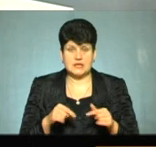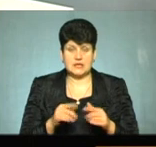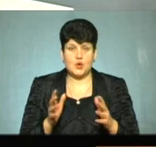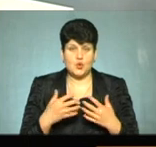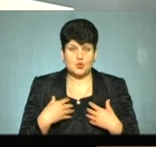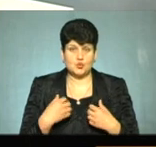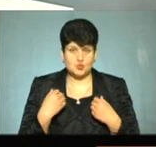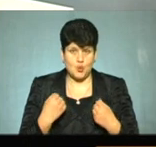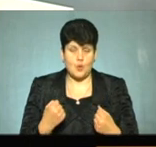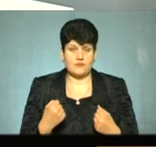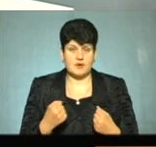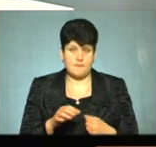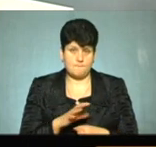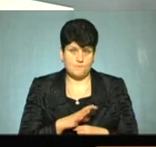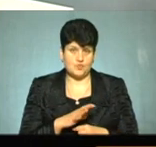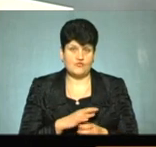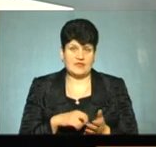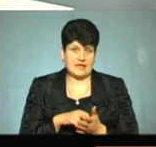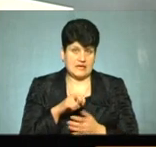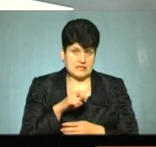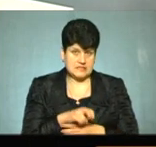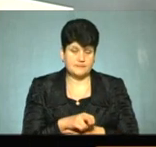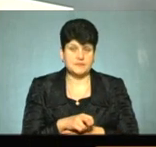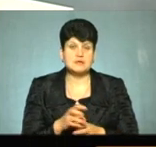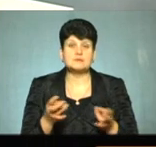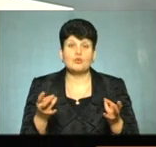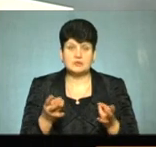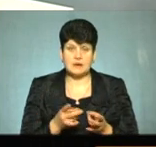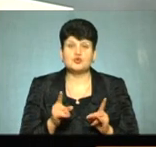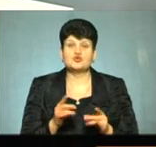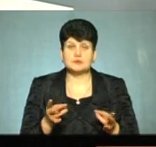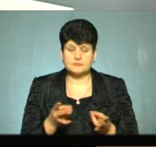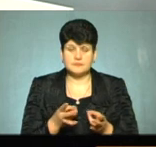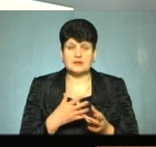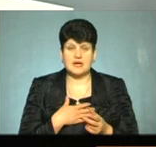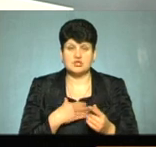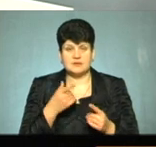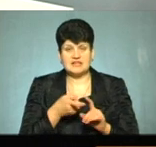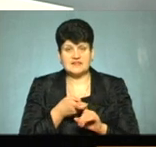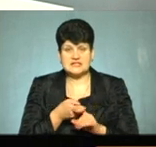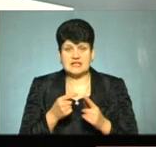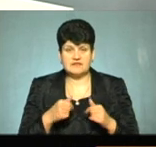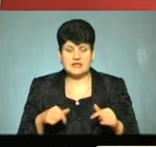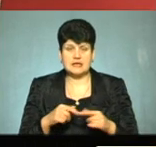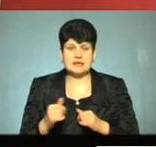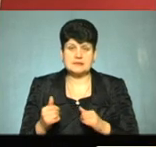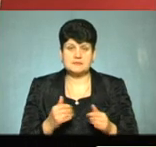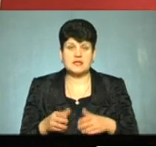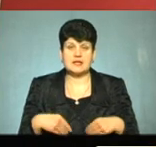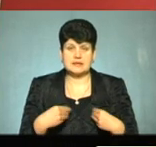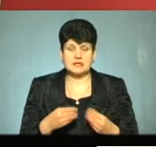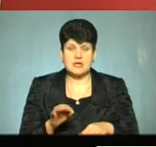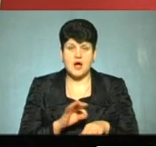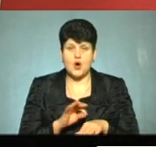відділення охорони здоров'я був надісланий лист з потребою, що необхідно нашим інфекційним відділенням для забезпечення